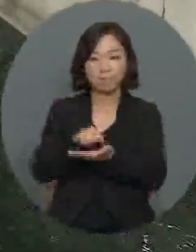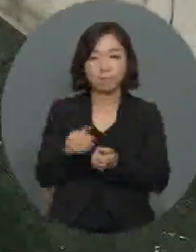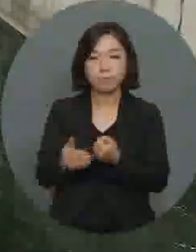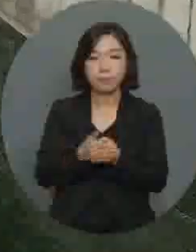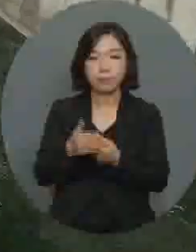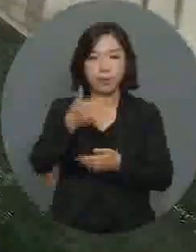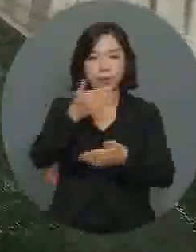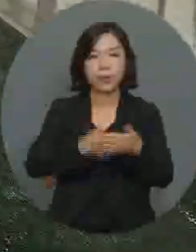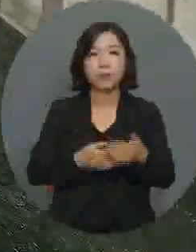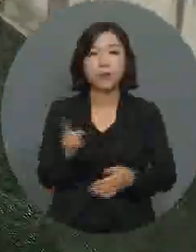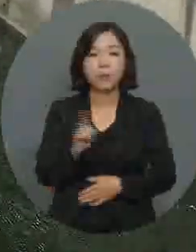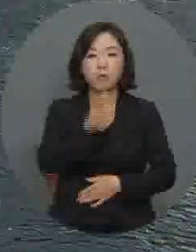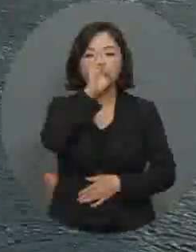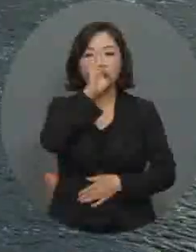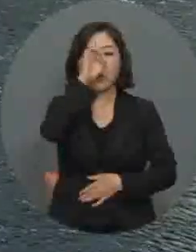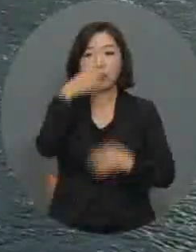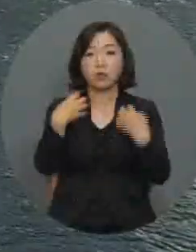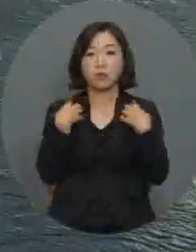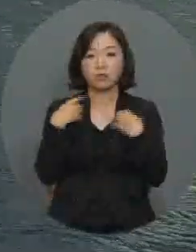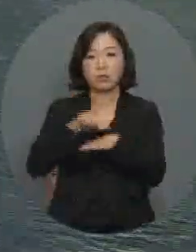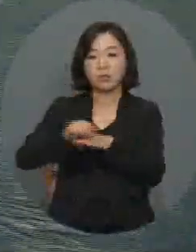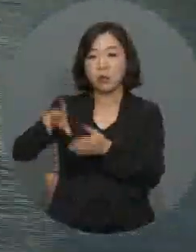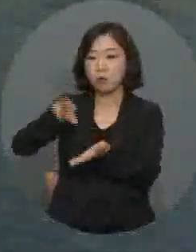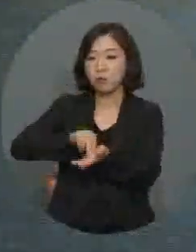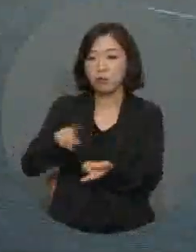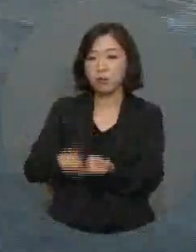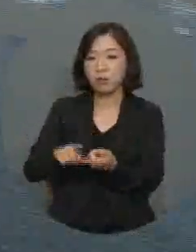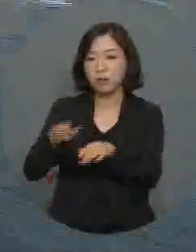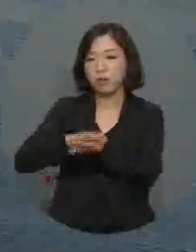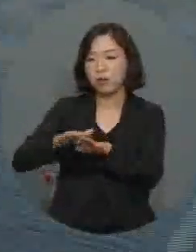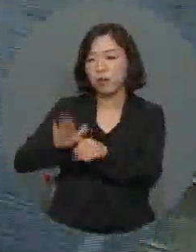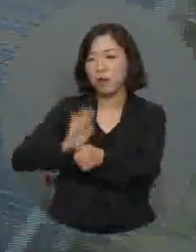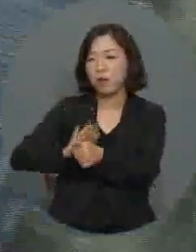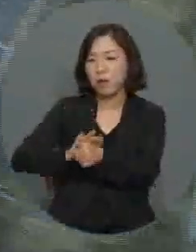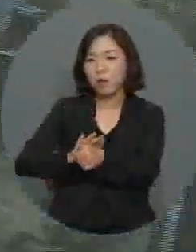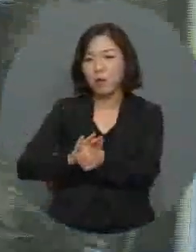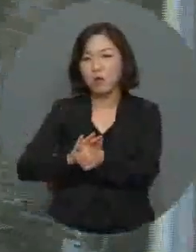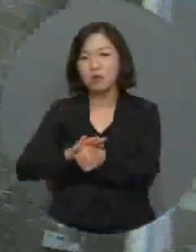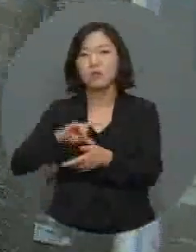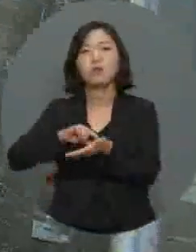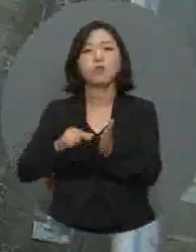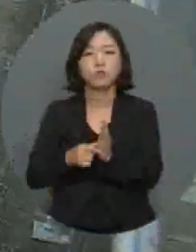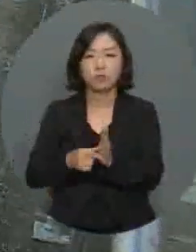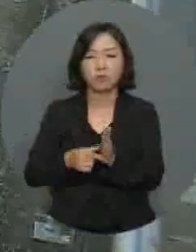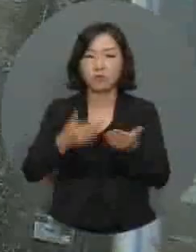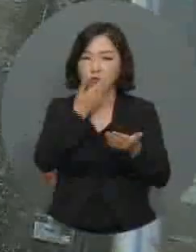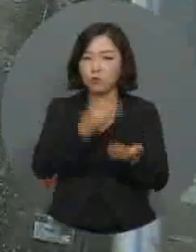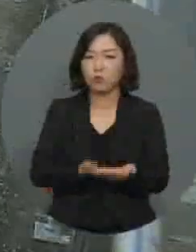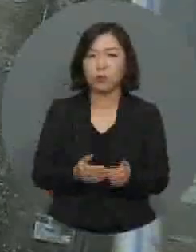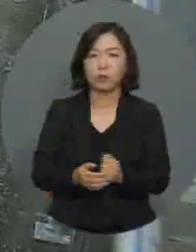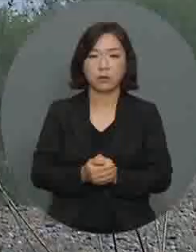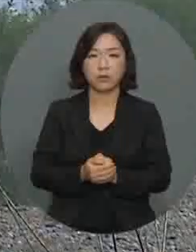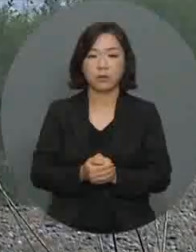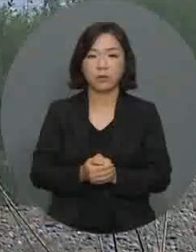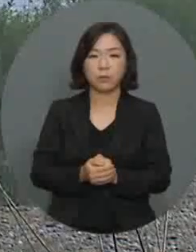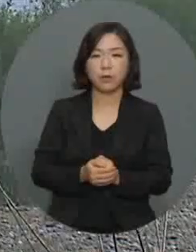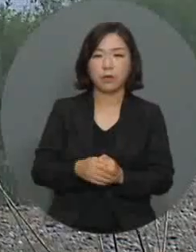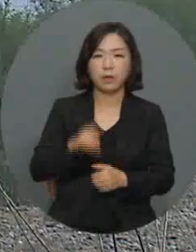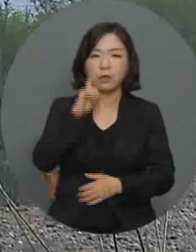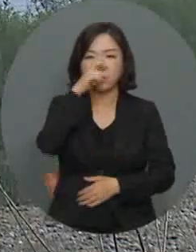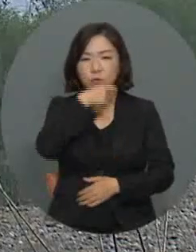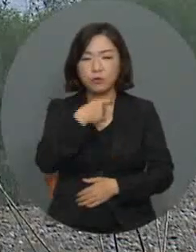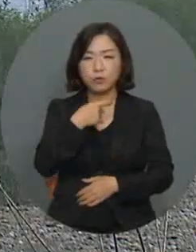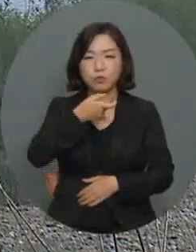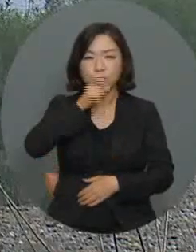중앙정부가 지역 현안을 얼마나 수용하고 지원하는지 합니다 패널과 1 사다 역사 과 보라 화합물 등